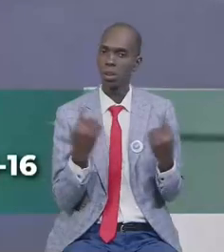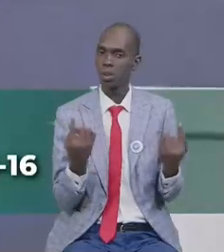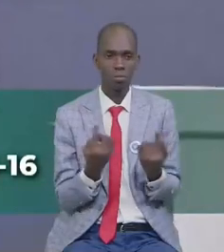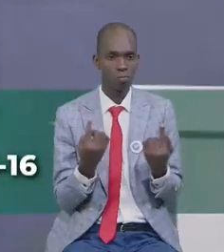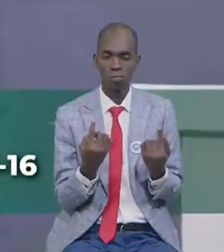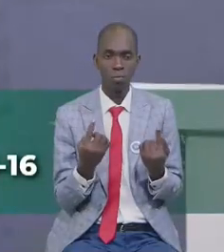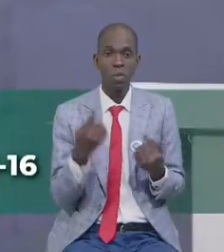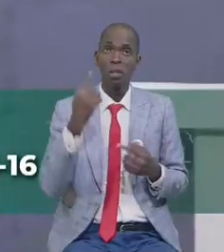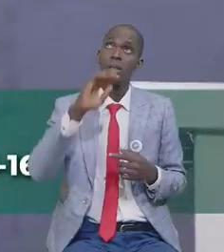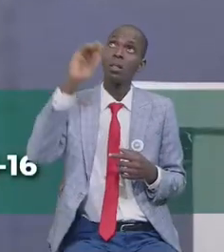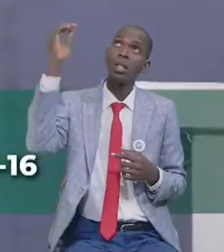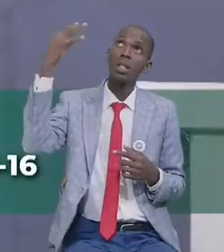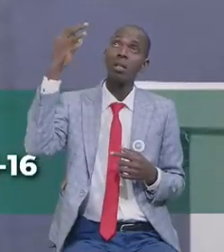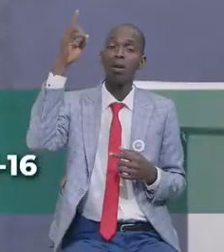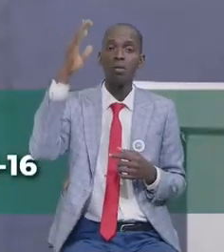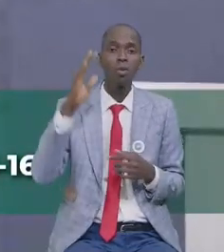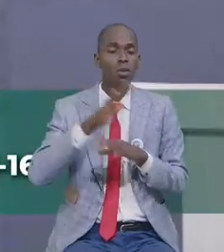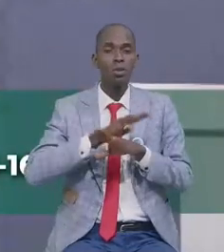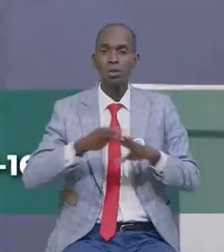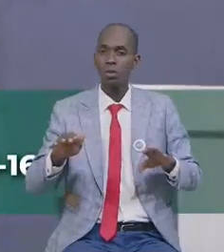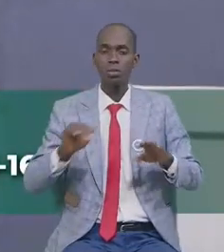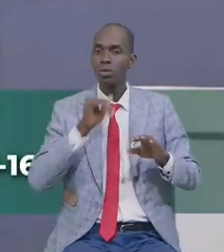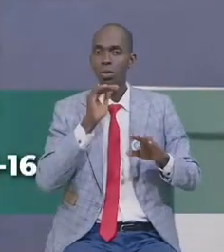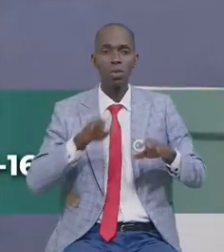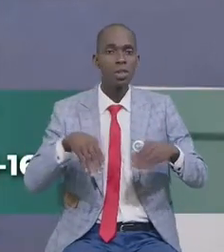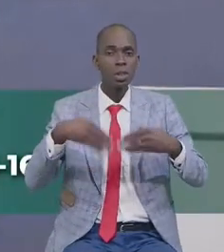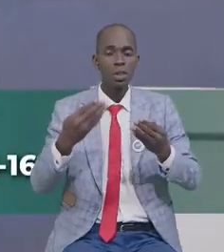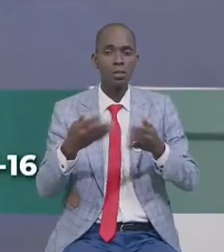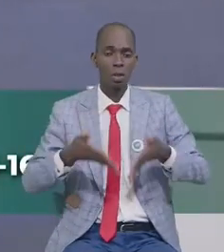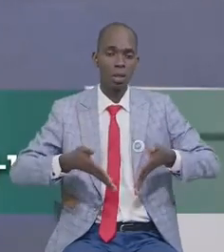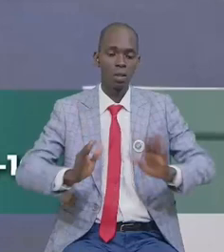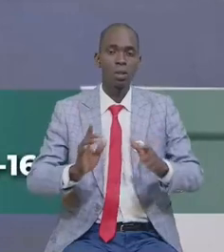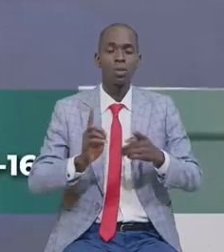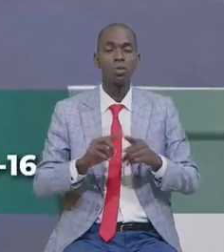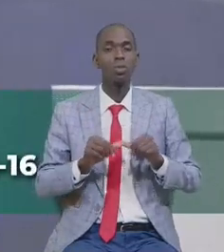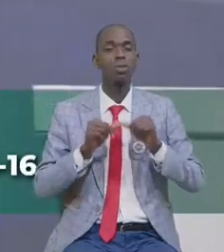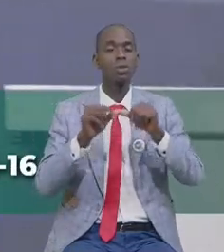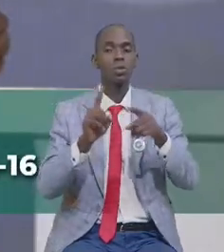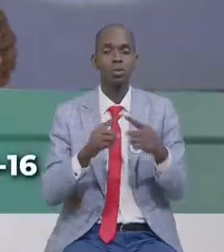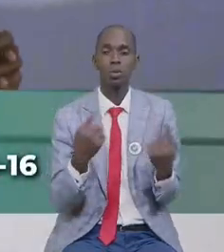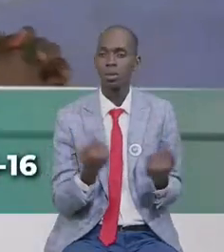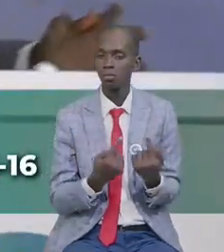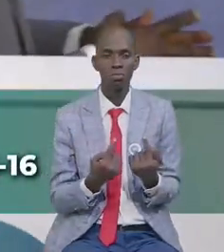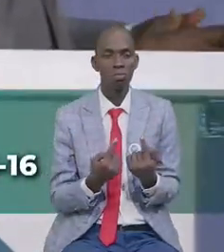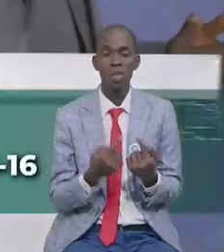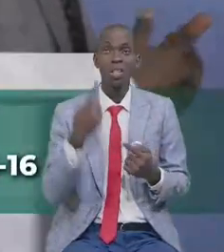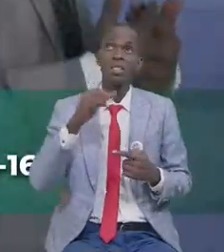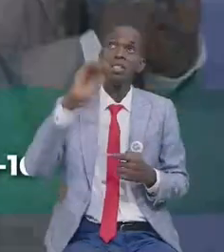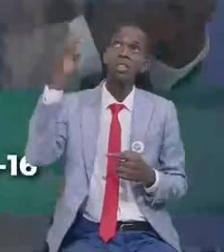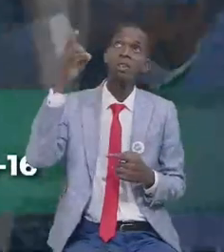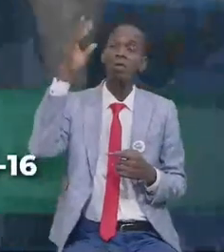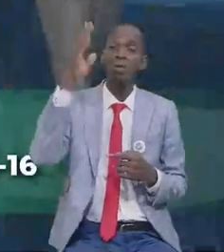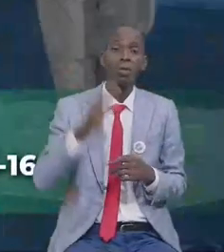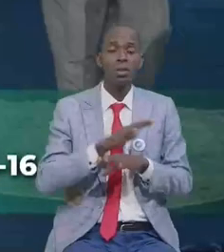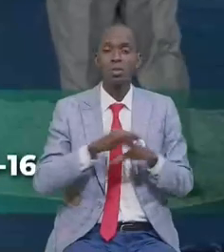condamner le péché, mais la grâce de Dieu ne donne pas la licence pour continuer à pécher. La grâce de Dieu ne donne pas